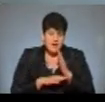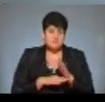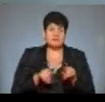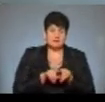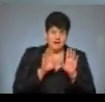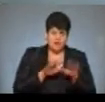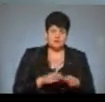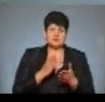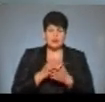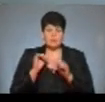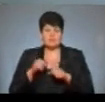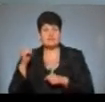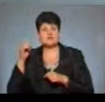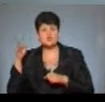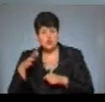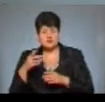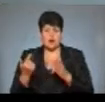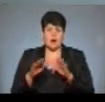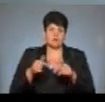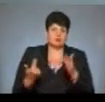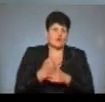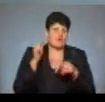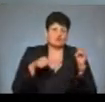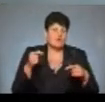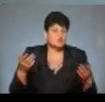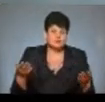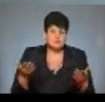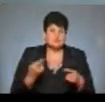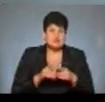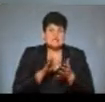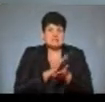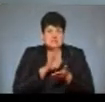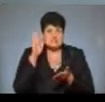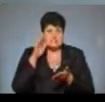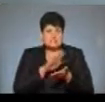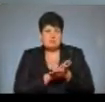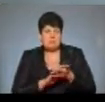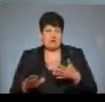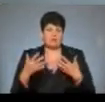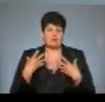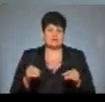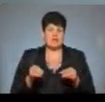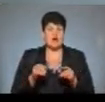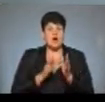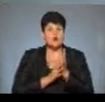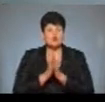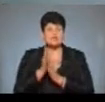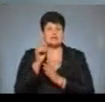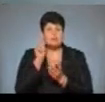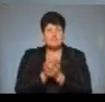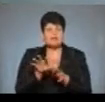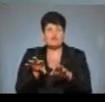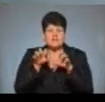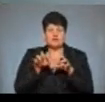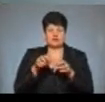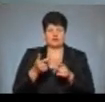сонце, але буквально обробив, і далі знову ж таки дощ, і воно змилося, а рослина повинна в себе втягнути цю